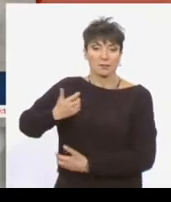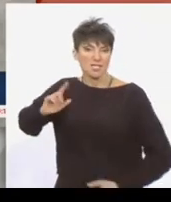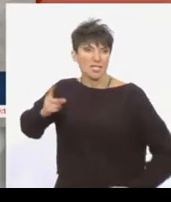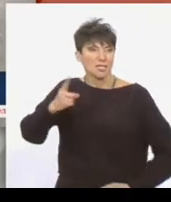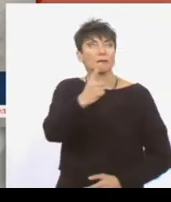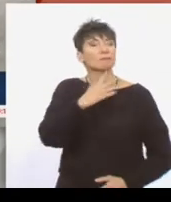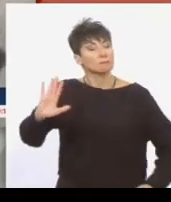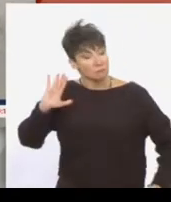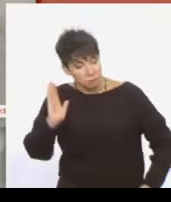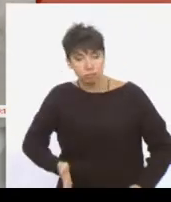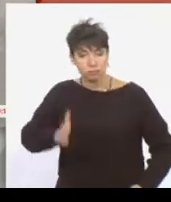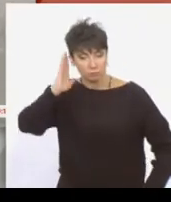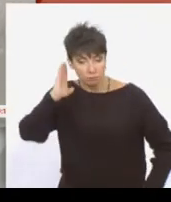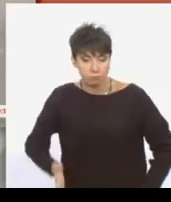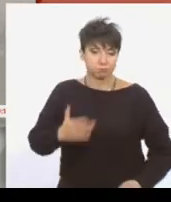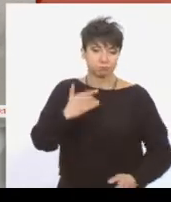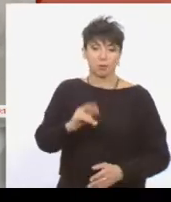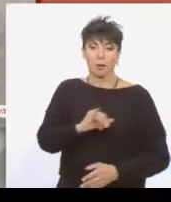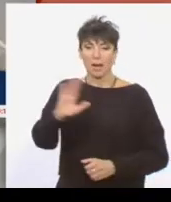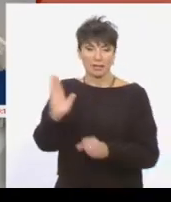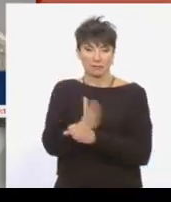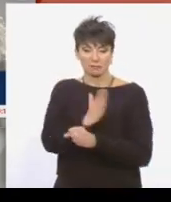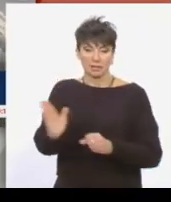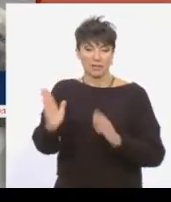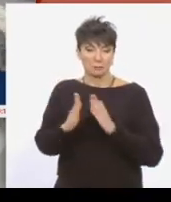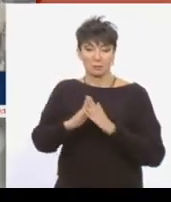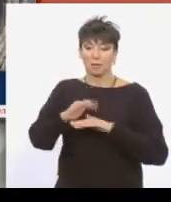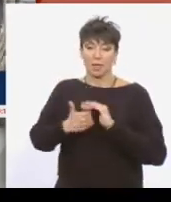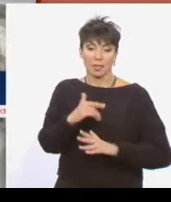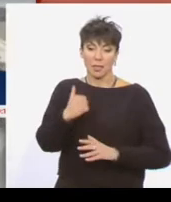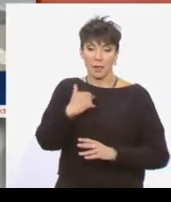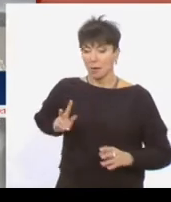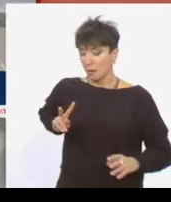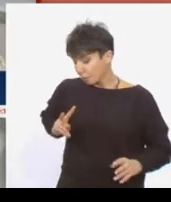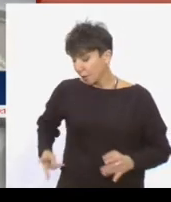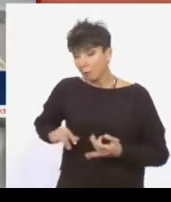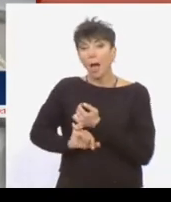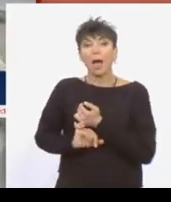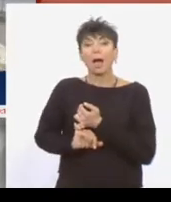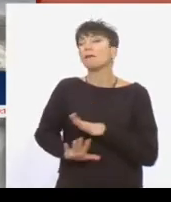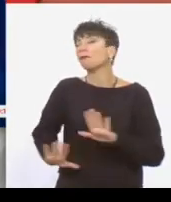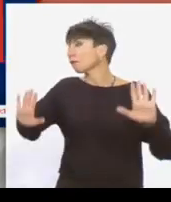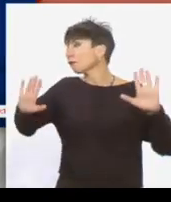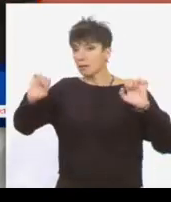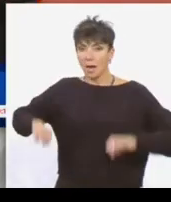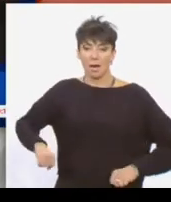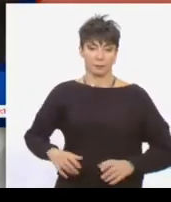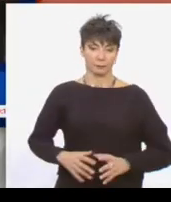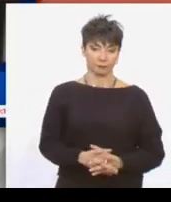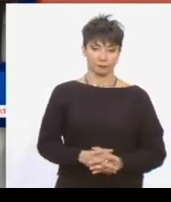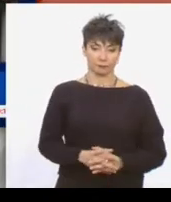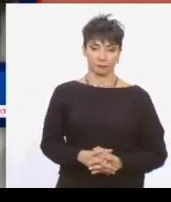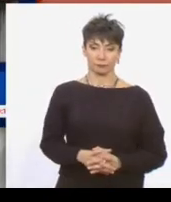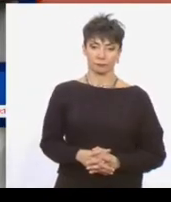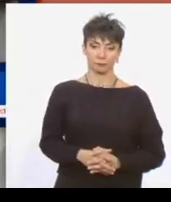δύσκολες συνθήκες. Ακόμα και αν καταστραφεί το σπίτι του. Εξω πογάνε, νου, σομπάκα που δεν ζωστήσει μνόιο.